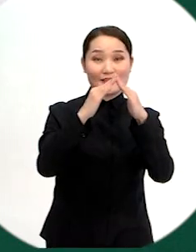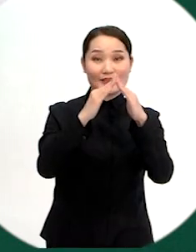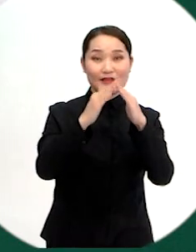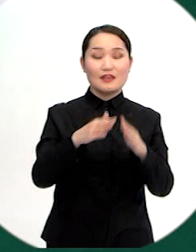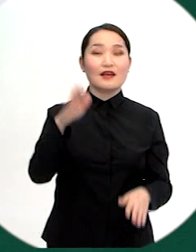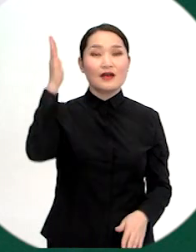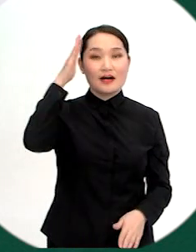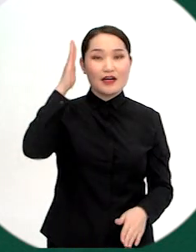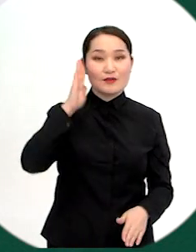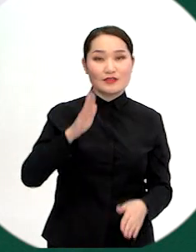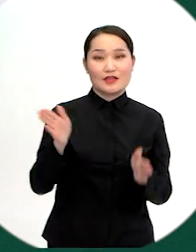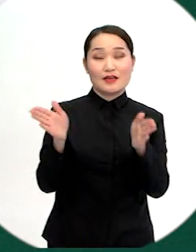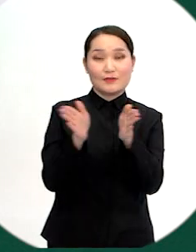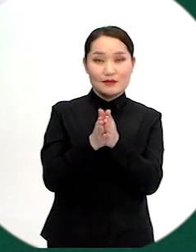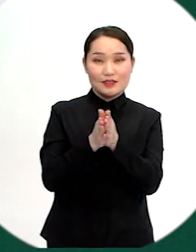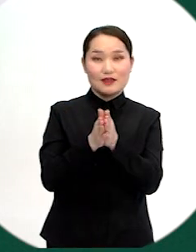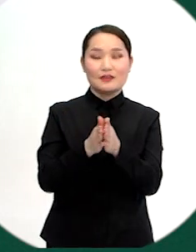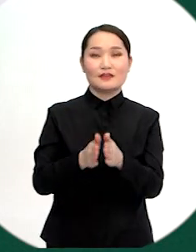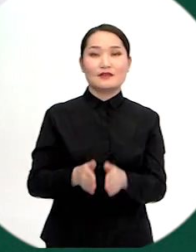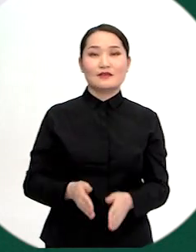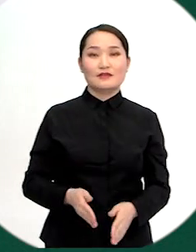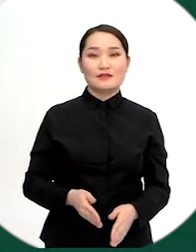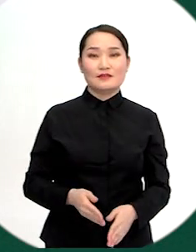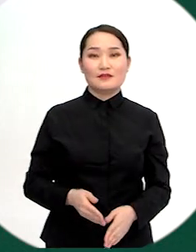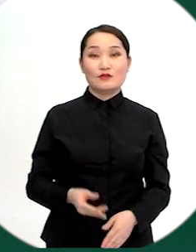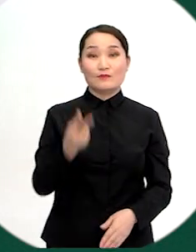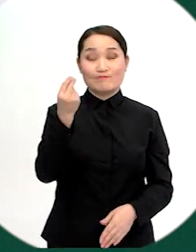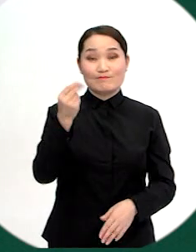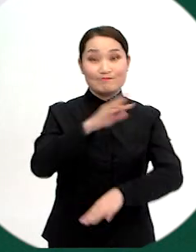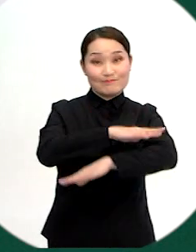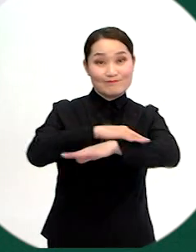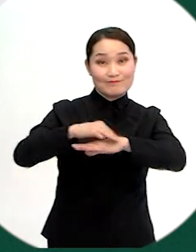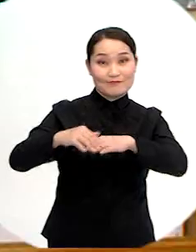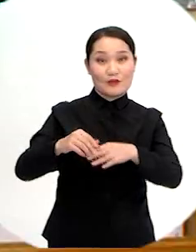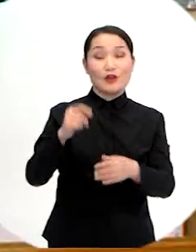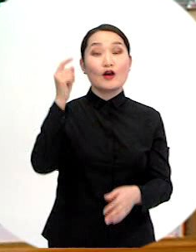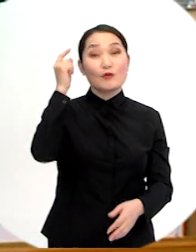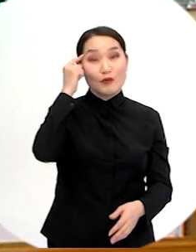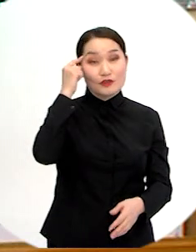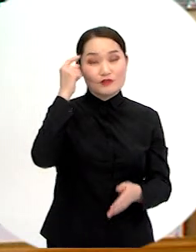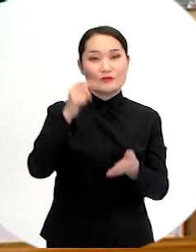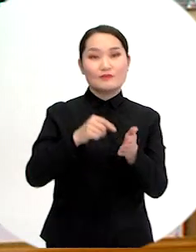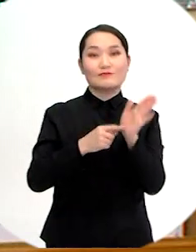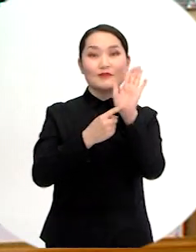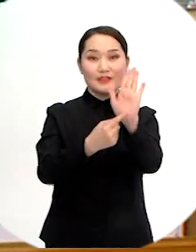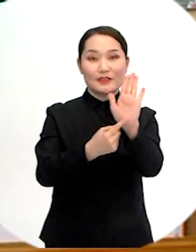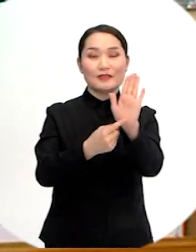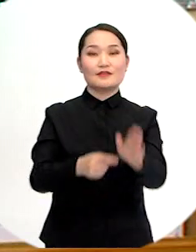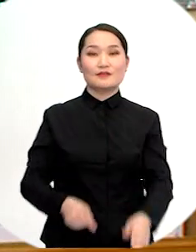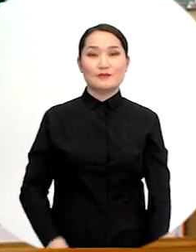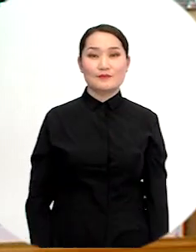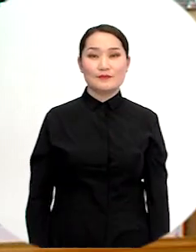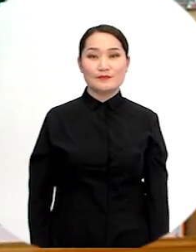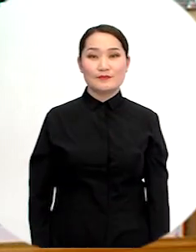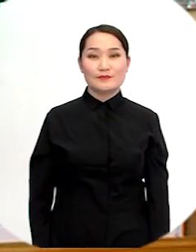гэртээ ээж автайгаа хамтран бодит хэрэглэх түүн дээр тооцоолж үзээрэй. Харандаа,